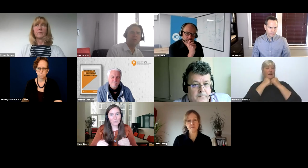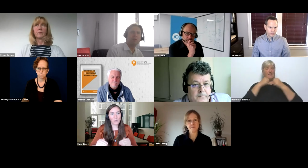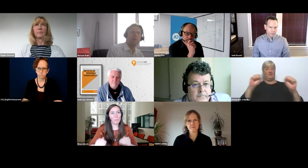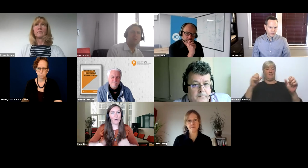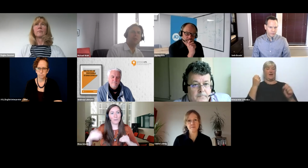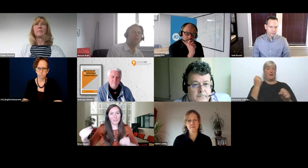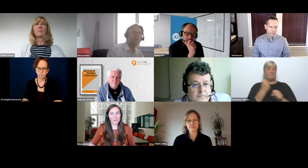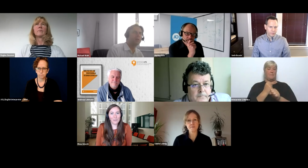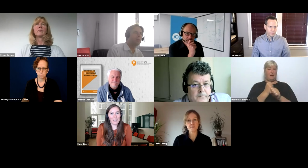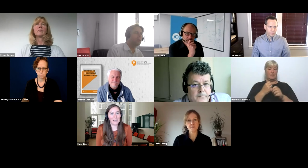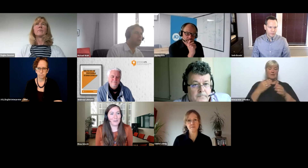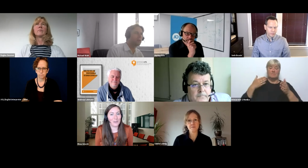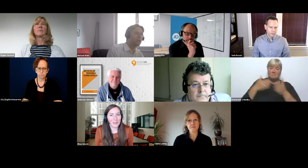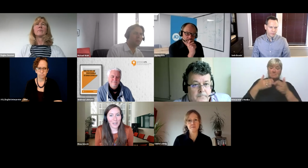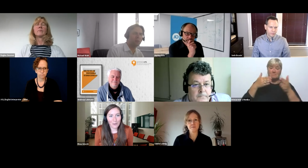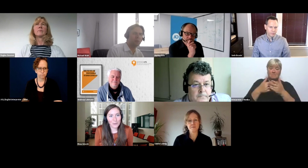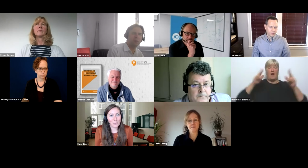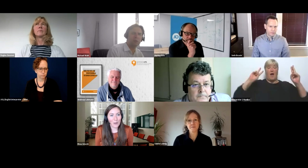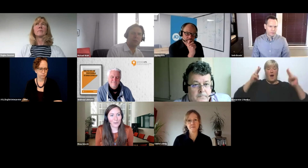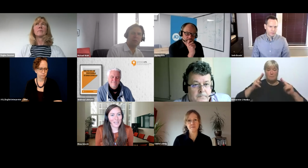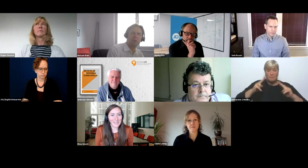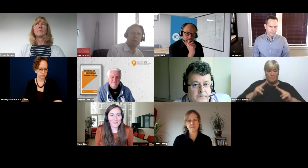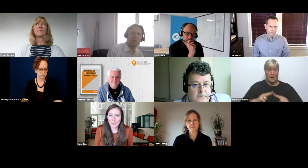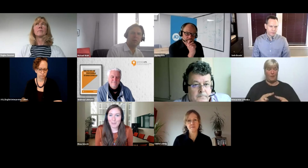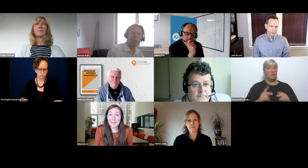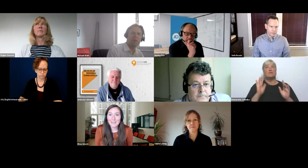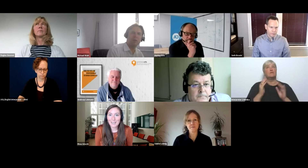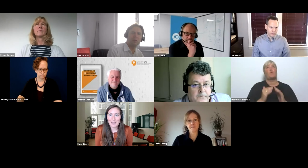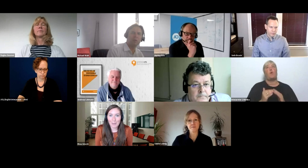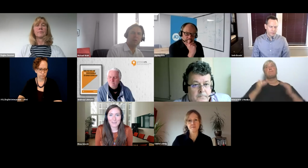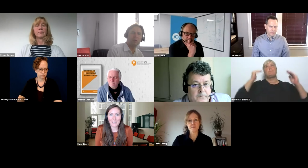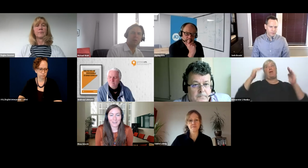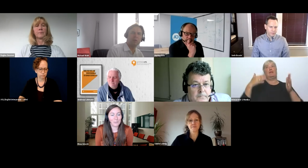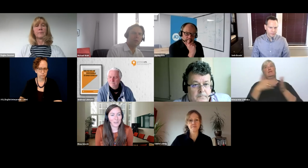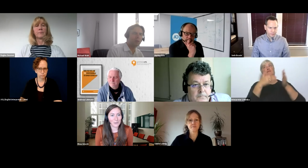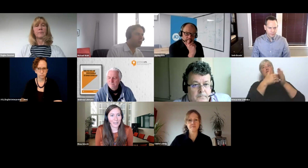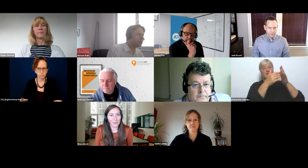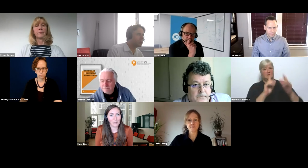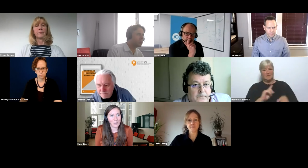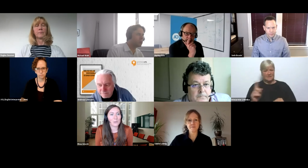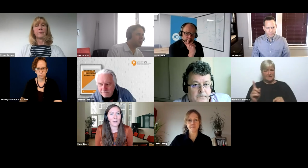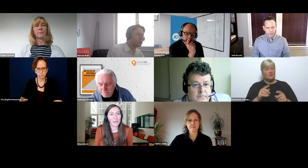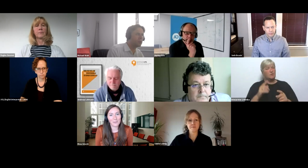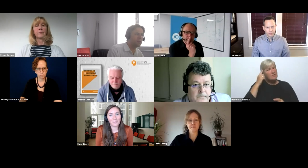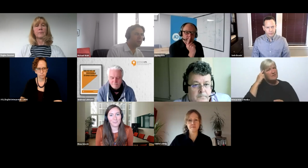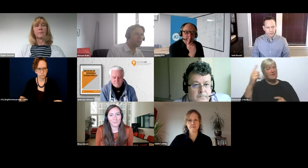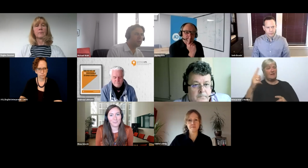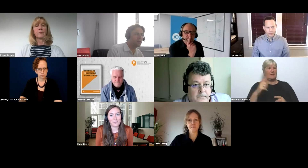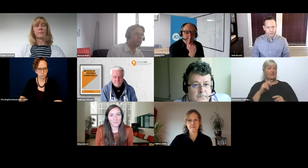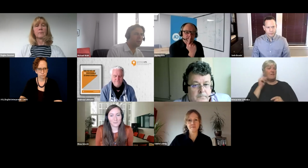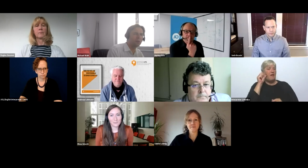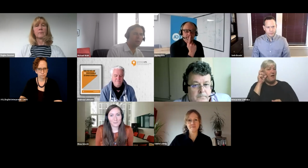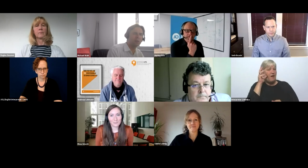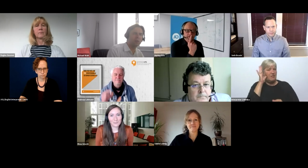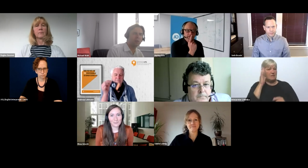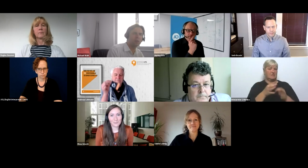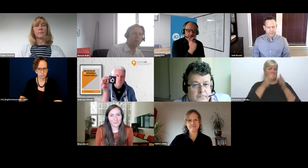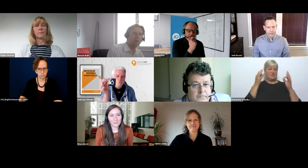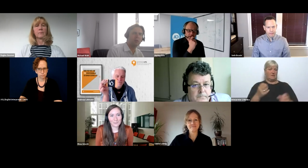Hürden abzubauen und nicht noch weitere Hürden aufzubauen und das einfach im Alltag, im Arbeitsalltag mitzudenken und mitzuplanen.